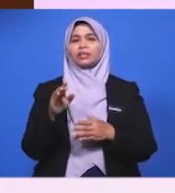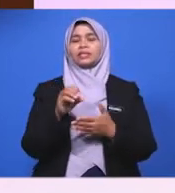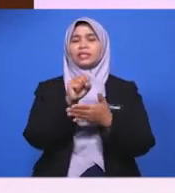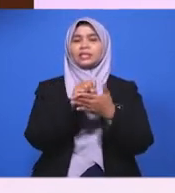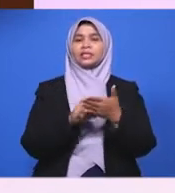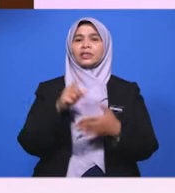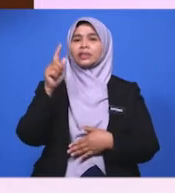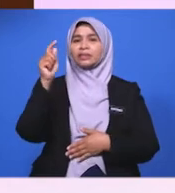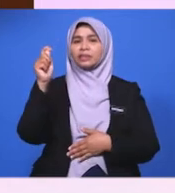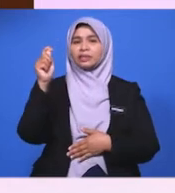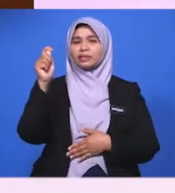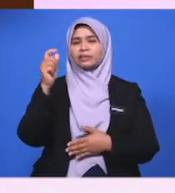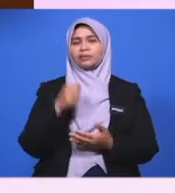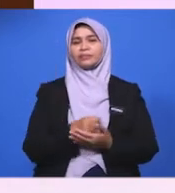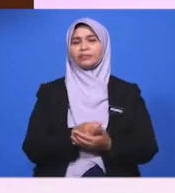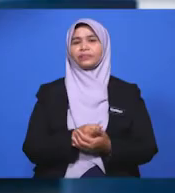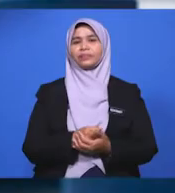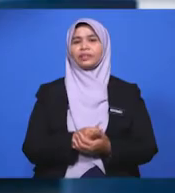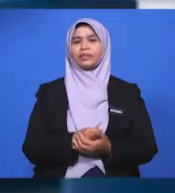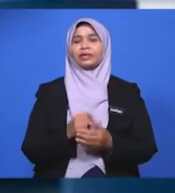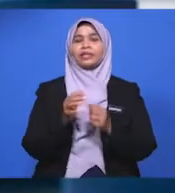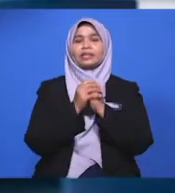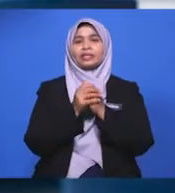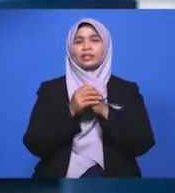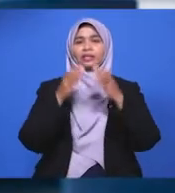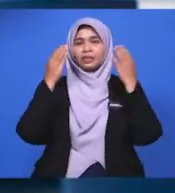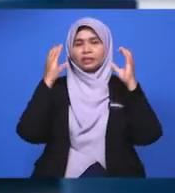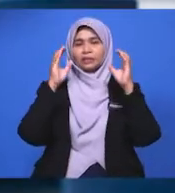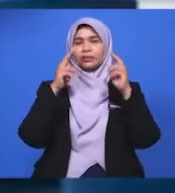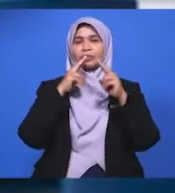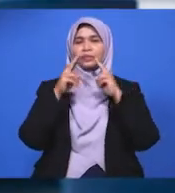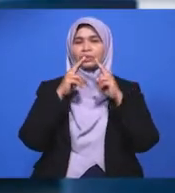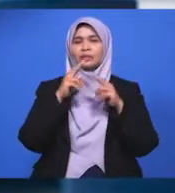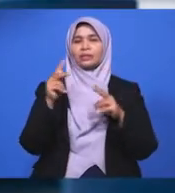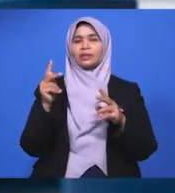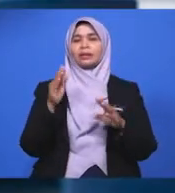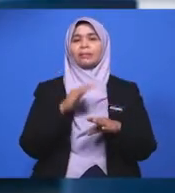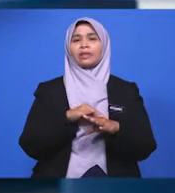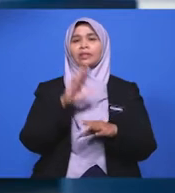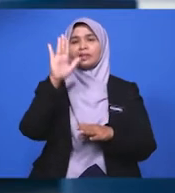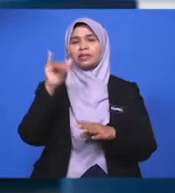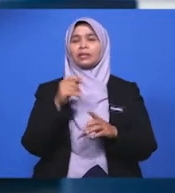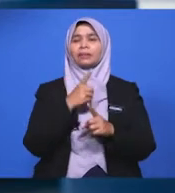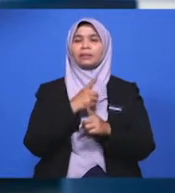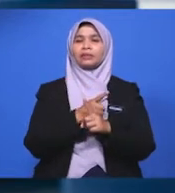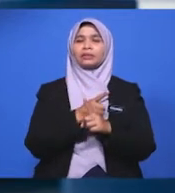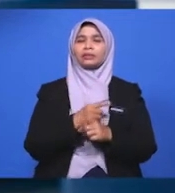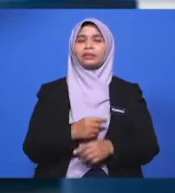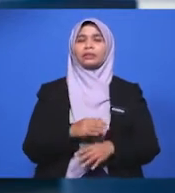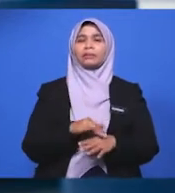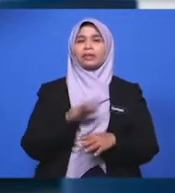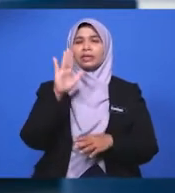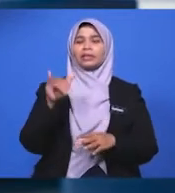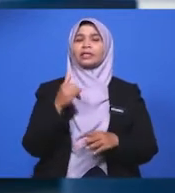sektor tertia, ya murid-murid. Tahniah cikgu ucapkan pada yang betul. Pada